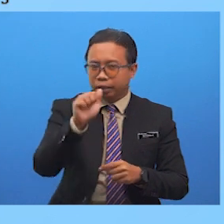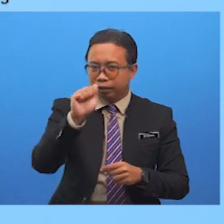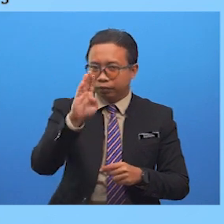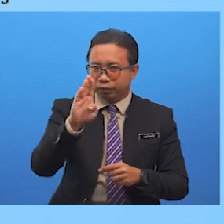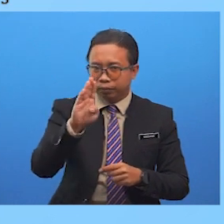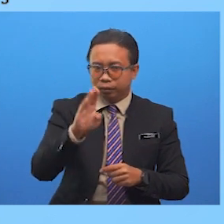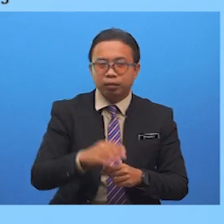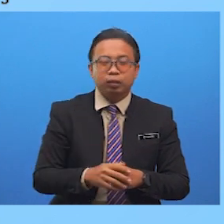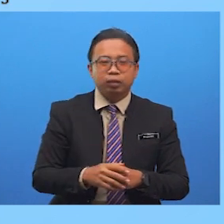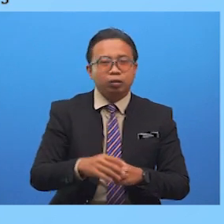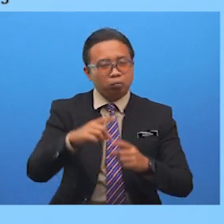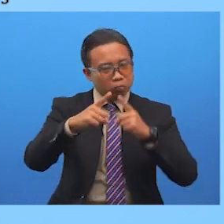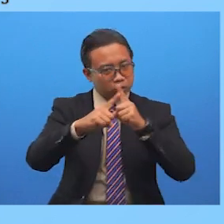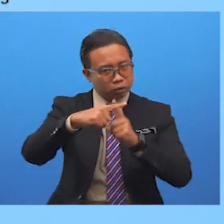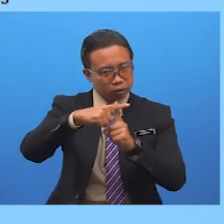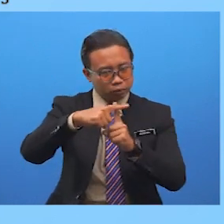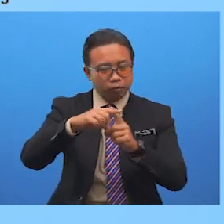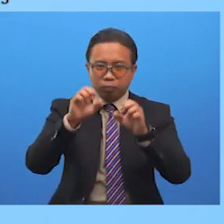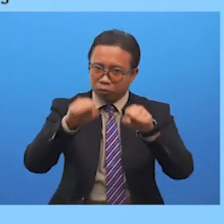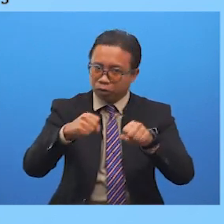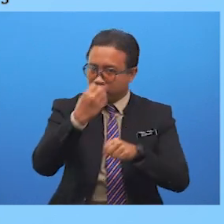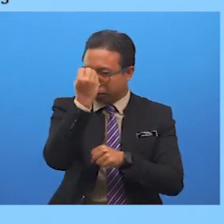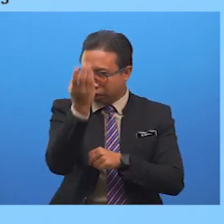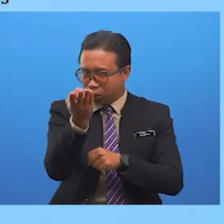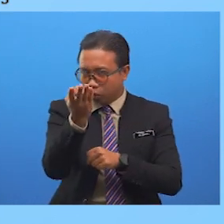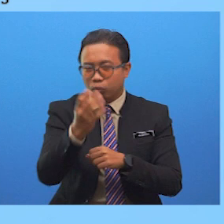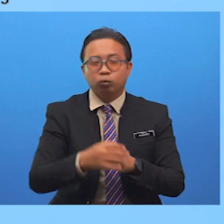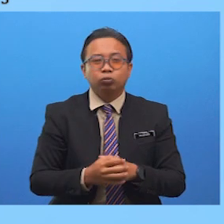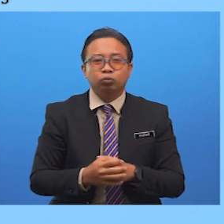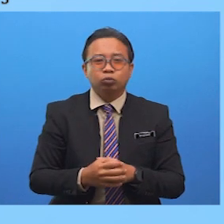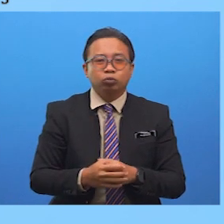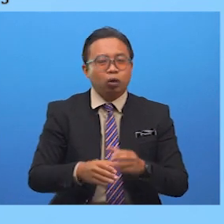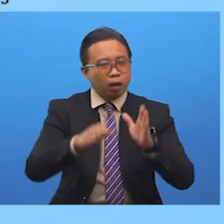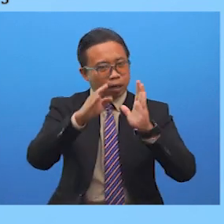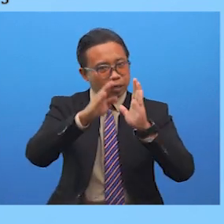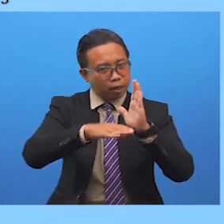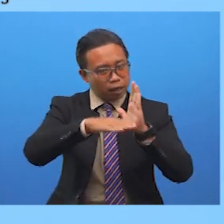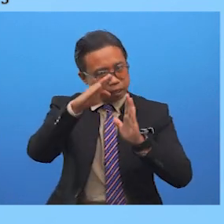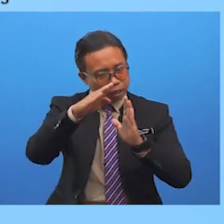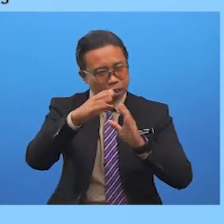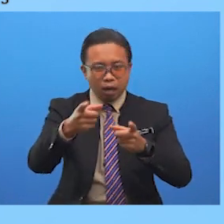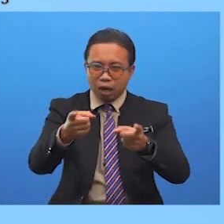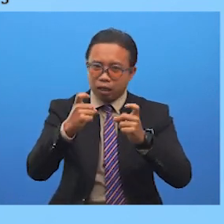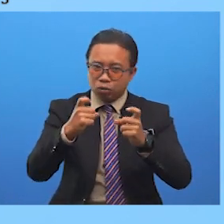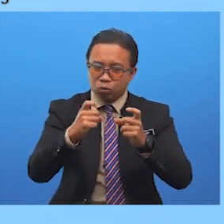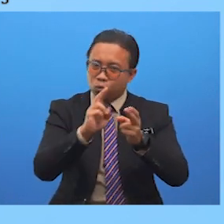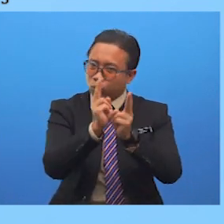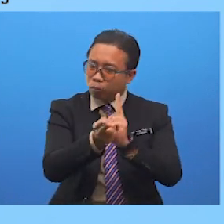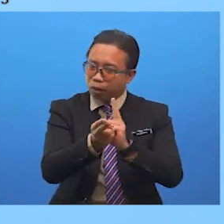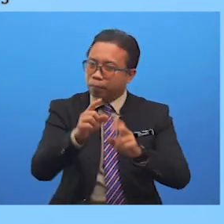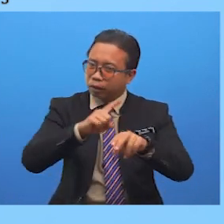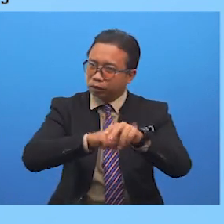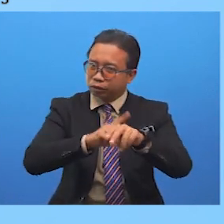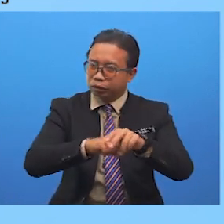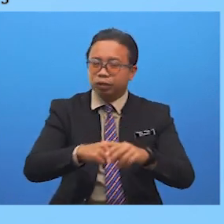adalah positif maka dapat ditafsirkan bahwa kadar perubahan laju terhadap